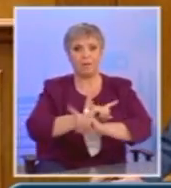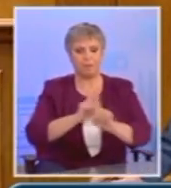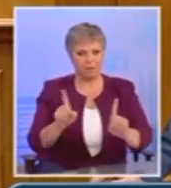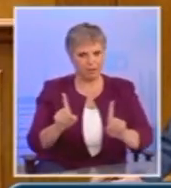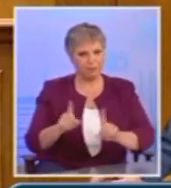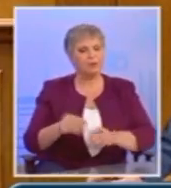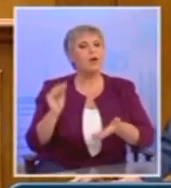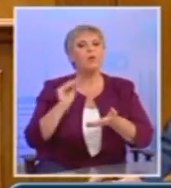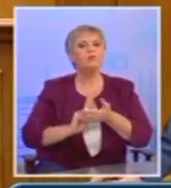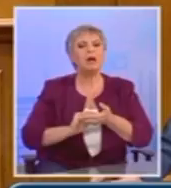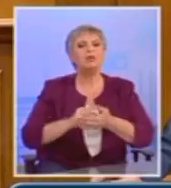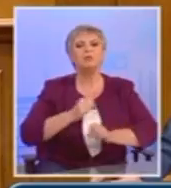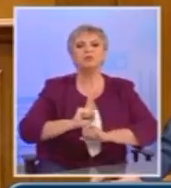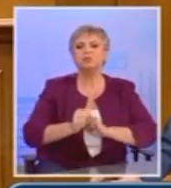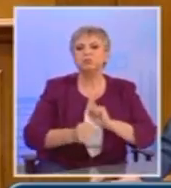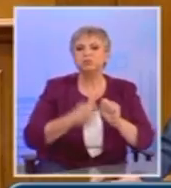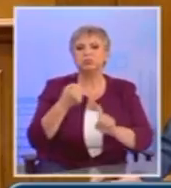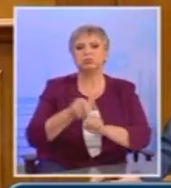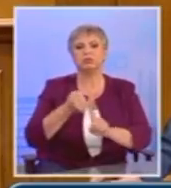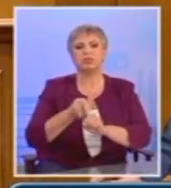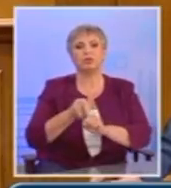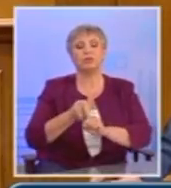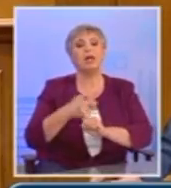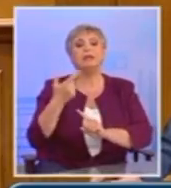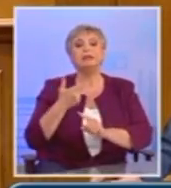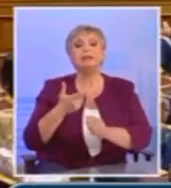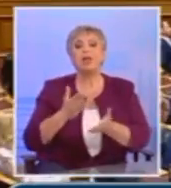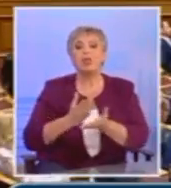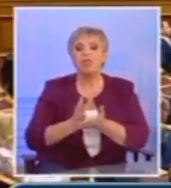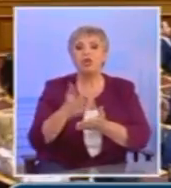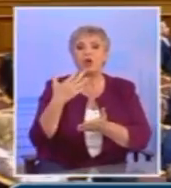Αγωνιστήκαμε για αυτό που εμείς καταλαβαίνουμε ως το δίκαιο του ελληνικού λαού.